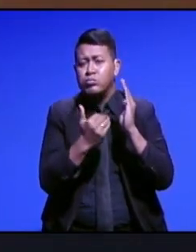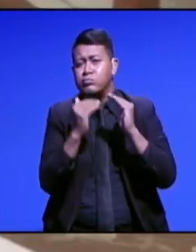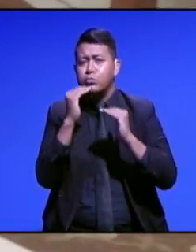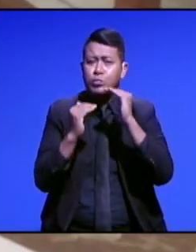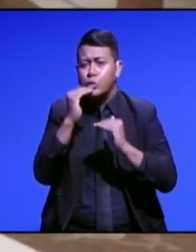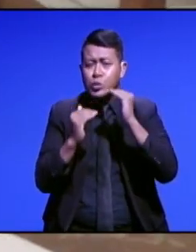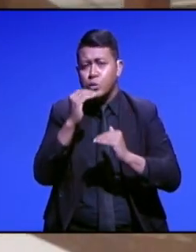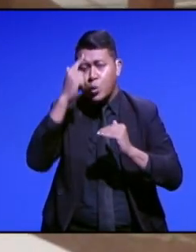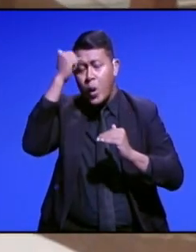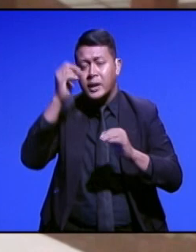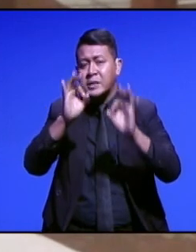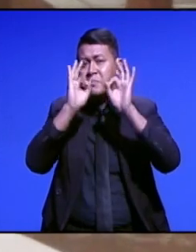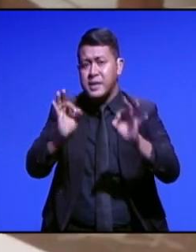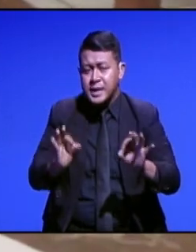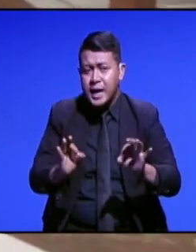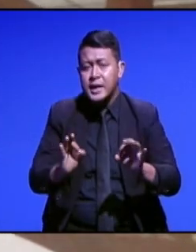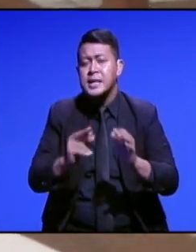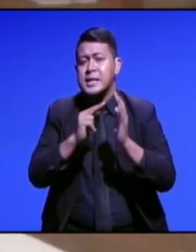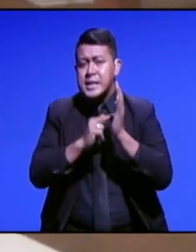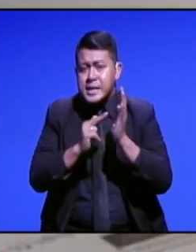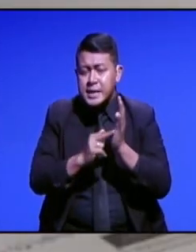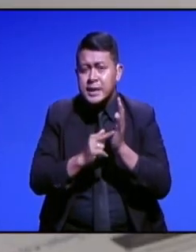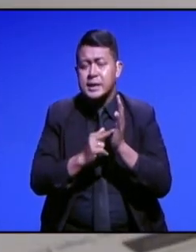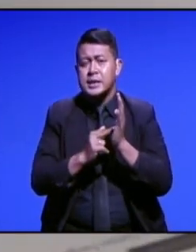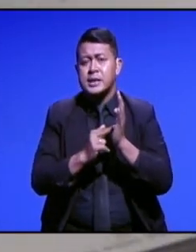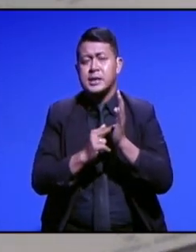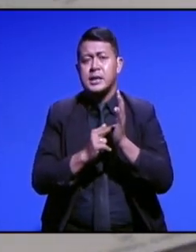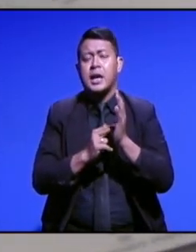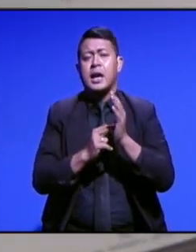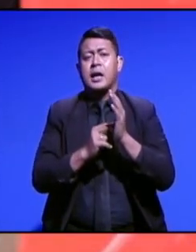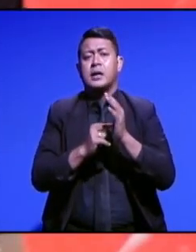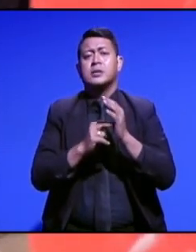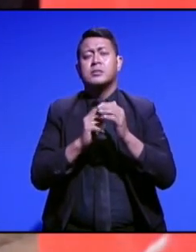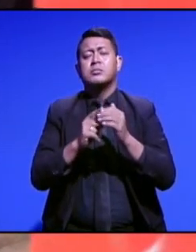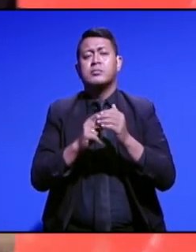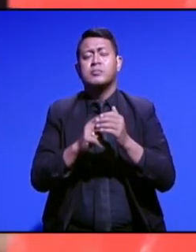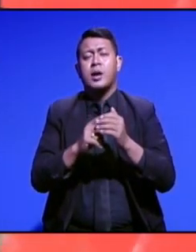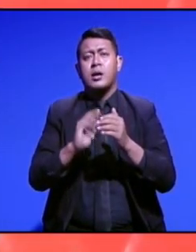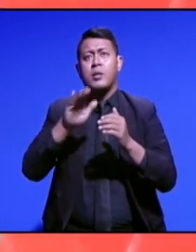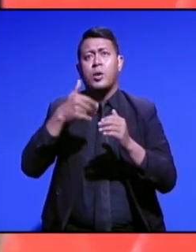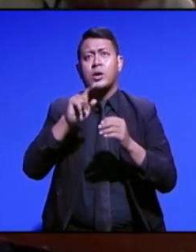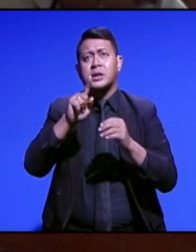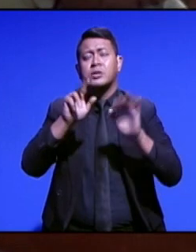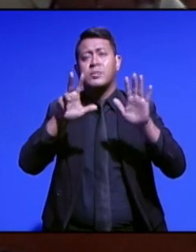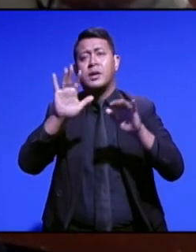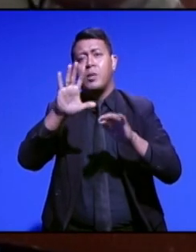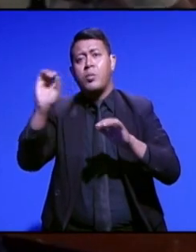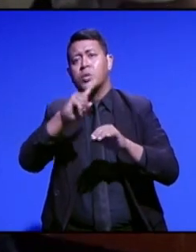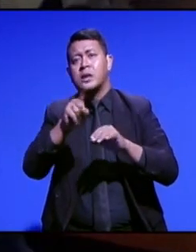daerah. Nilai hasil UN menjadi gambaran pemetaan kebijakan pendidikan di daerah. Di periode 1950